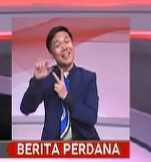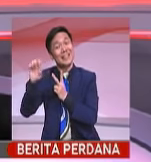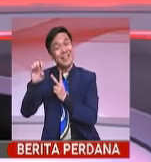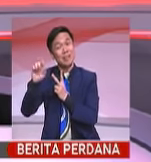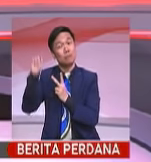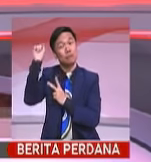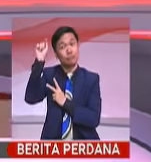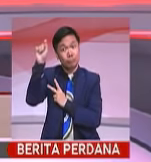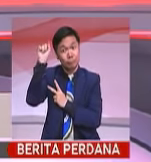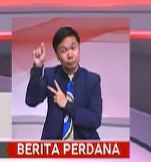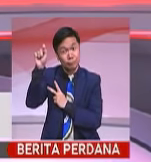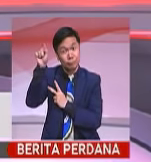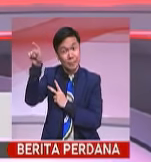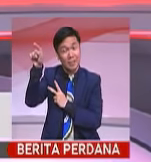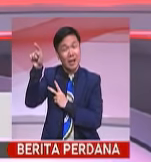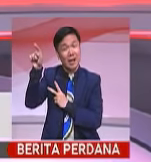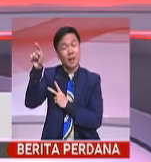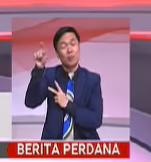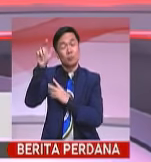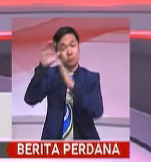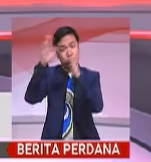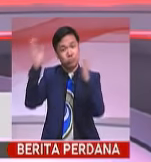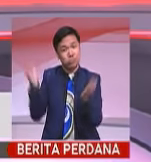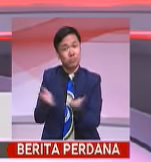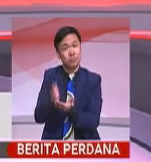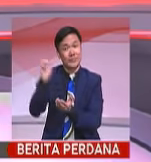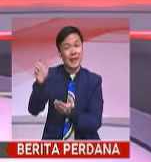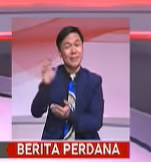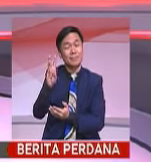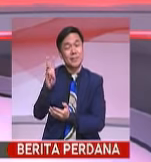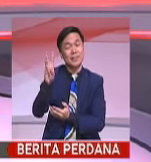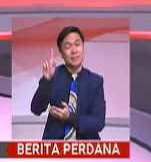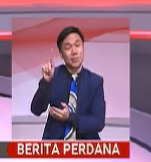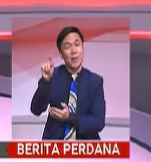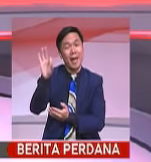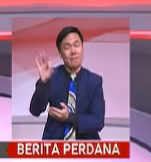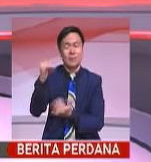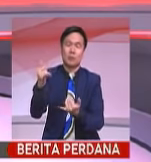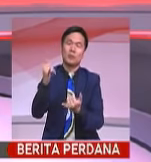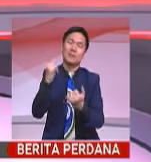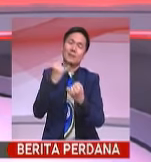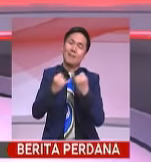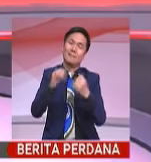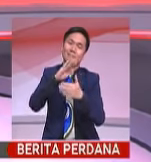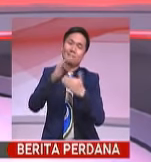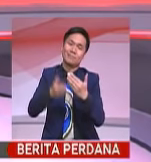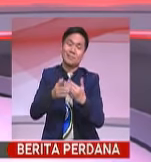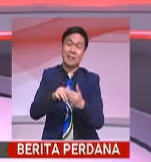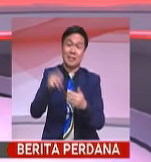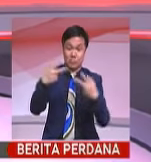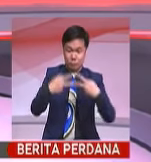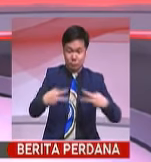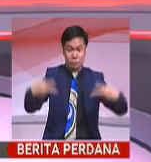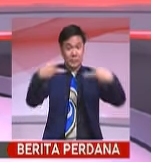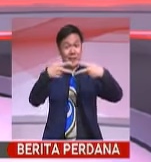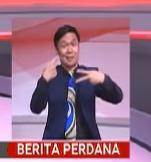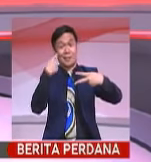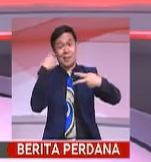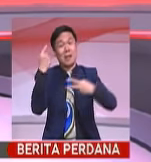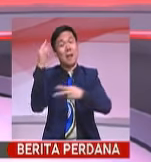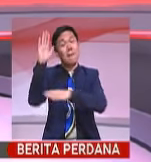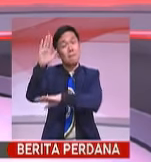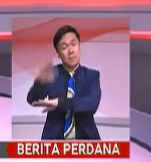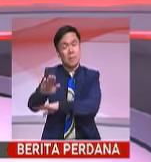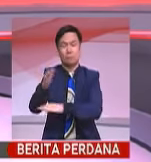pada kejohanan badminton jelajah dunia akhir PWF berakhir hari ini. Pada aksi separuh akhir yang berlangsung petang tadi,